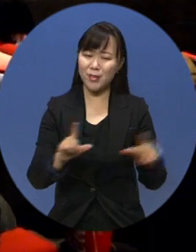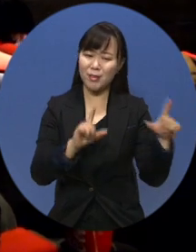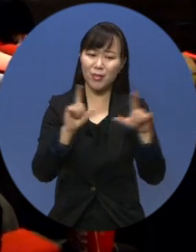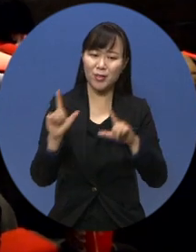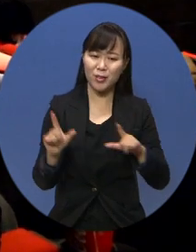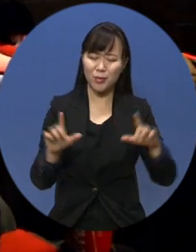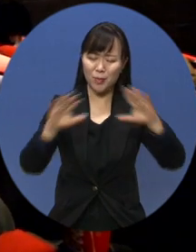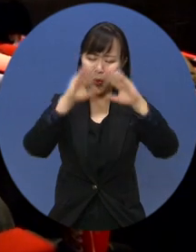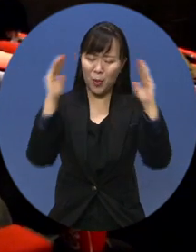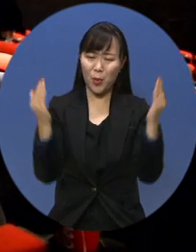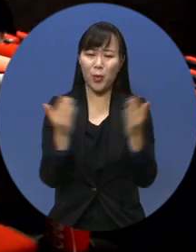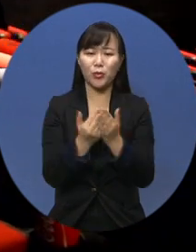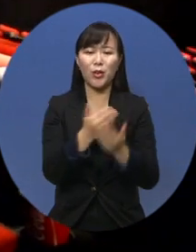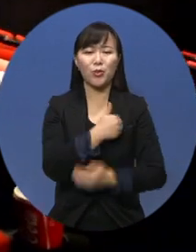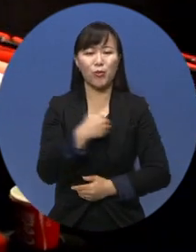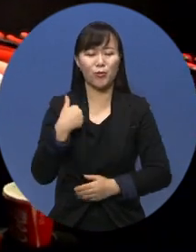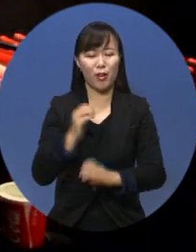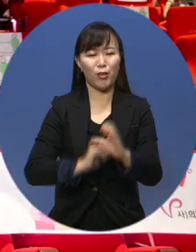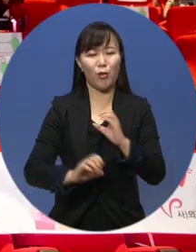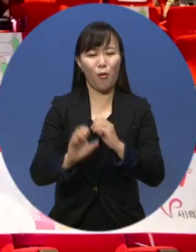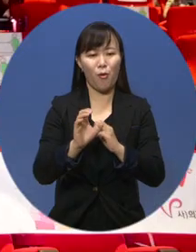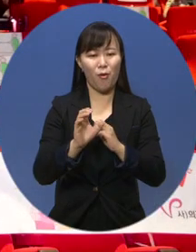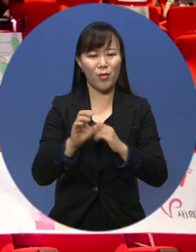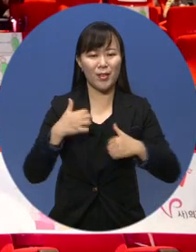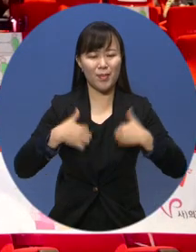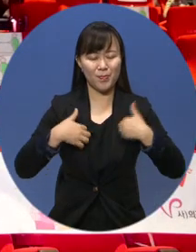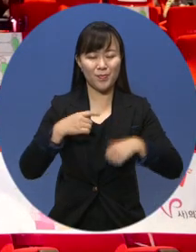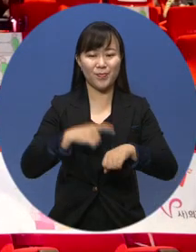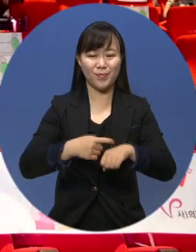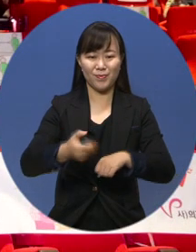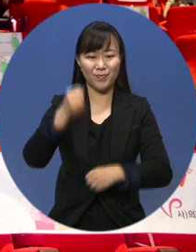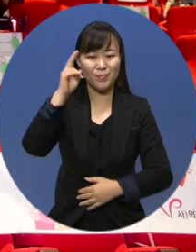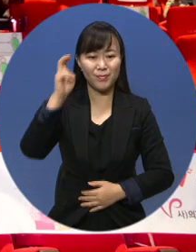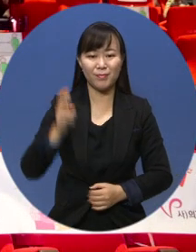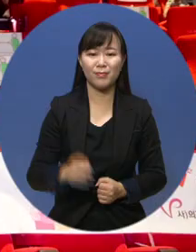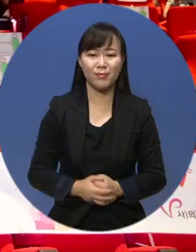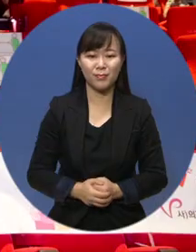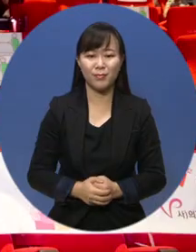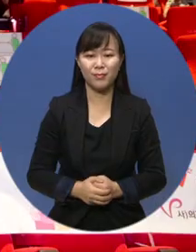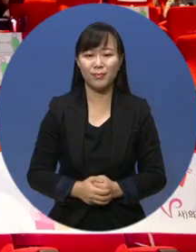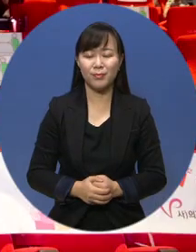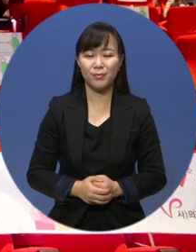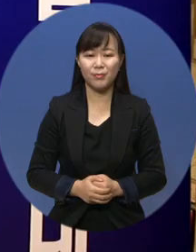있어서인지 모두들 더 여유 있는 기쁨의 시간을 보낼 것 같습니다.